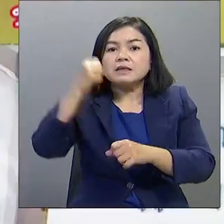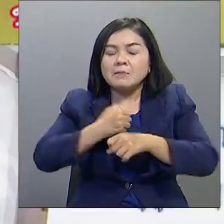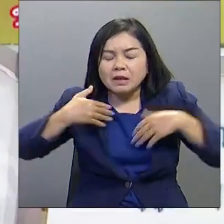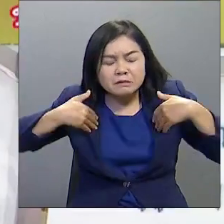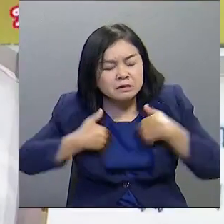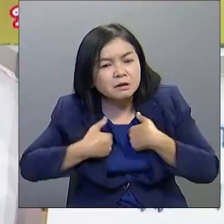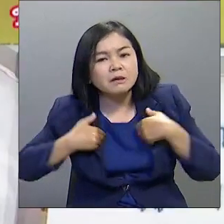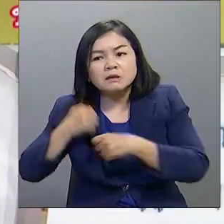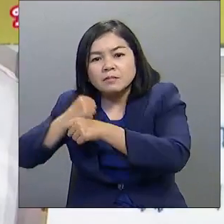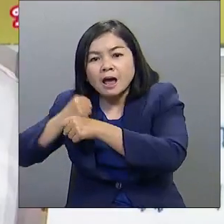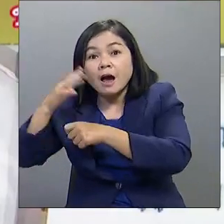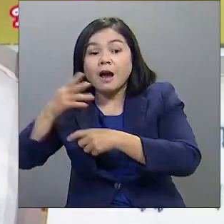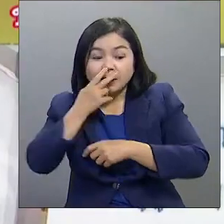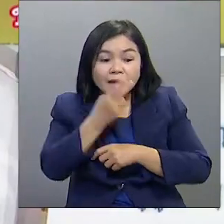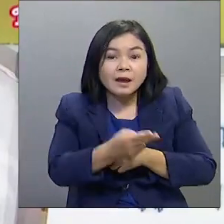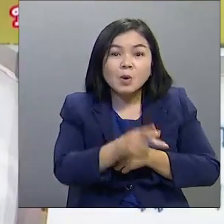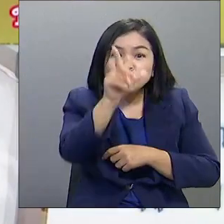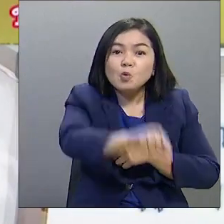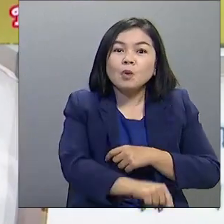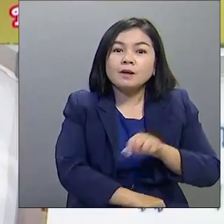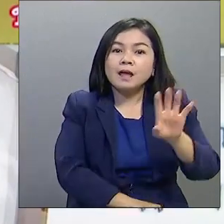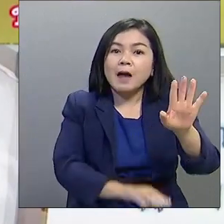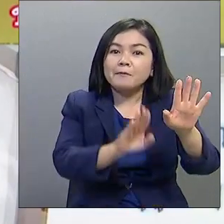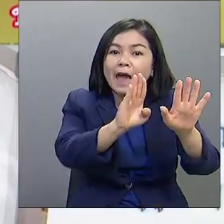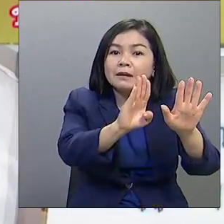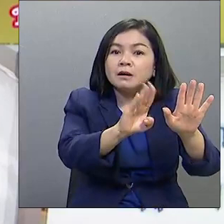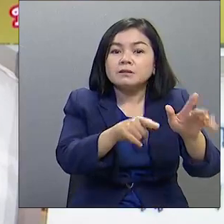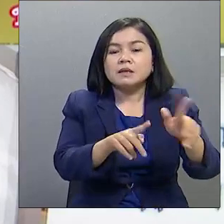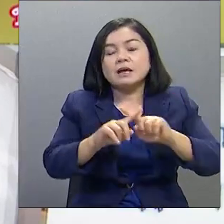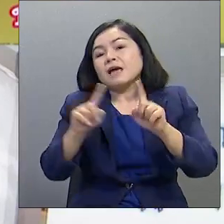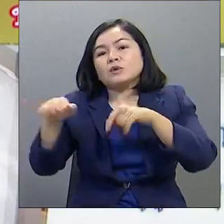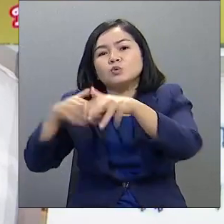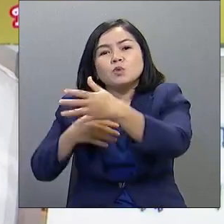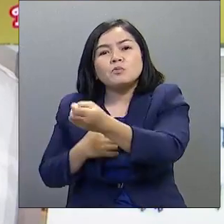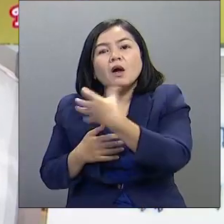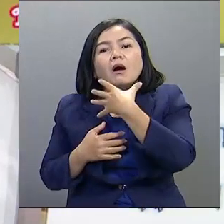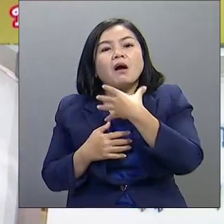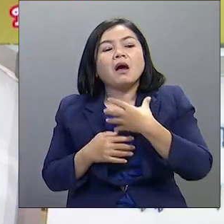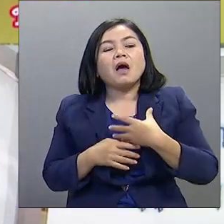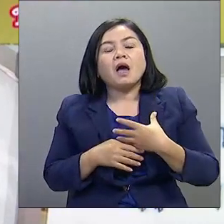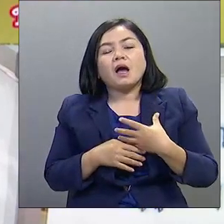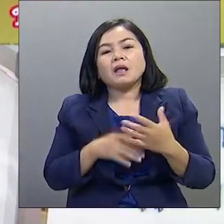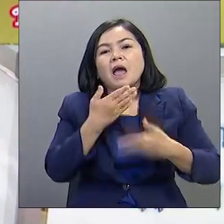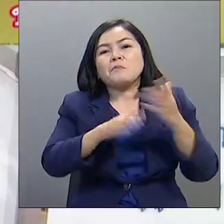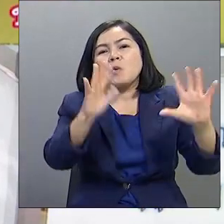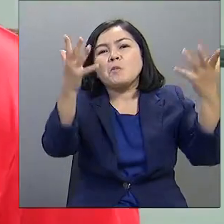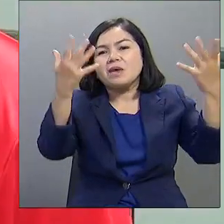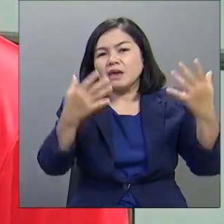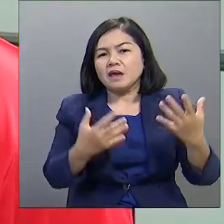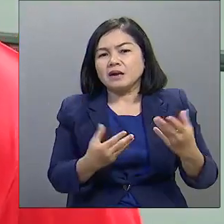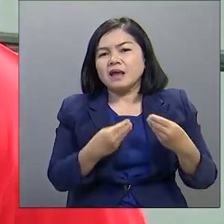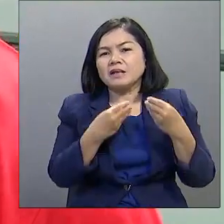นื่อยคุณได้มาเจอสินราคาลดราคาแต่มันก็มีบางคอมเมนต์ว่าเลหลังหรือเปล่าขายไม่หมดหรือเปล่า แล้วเราตอบเขาไปว่